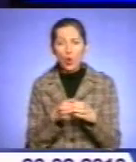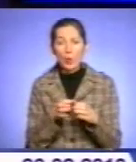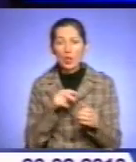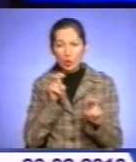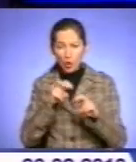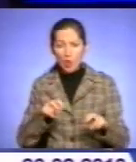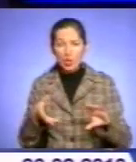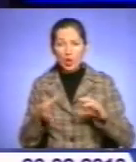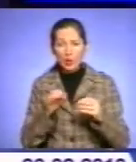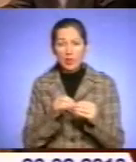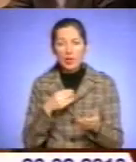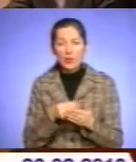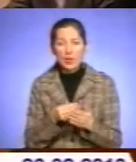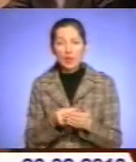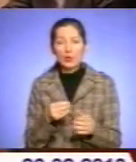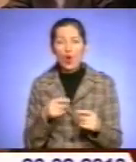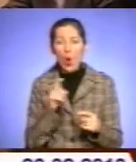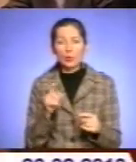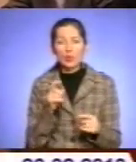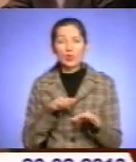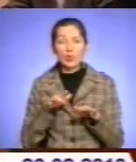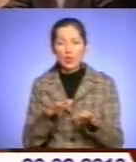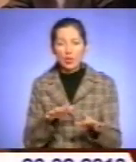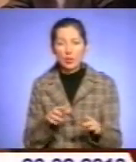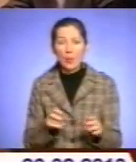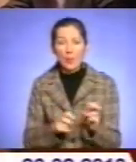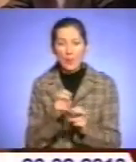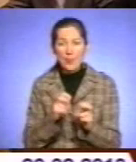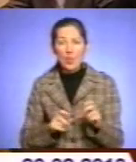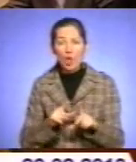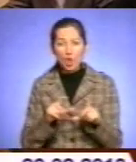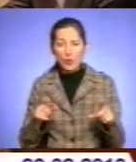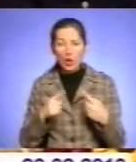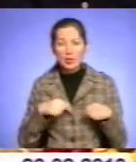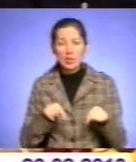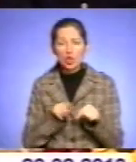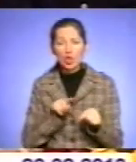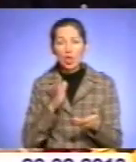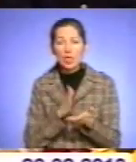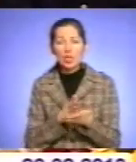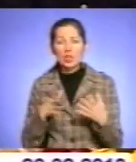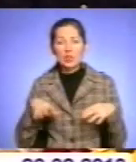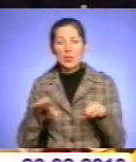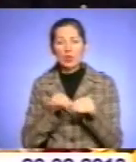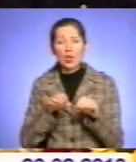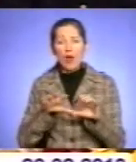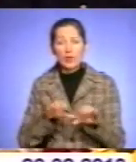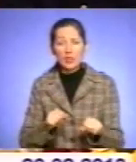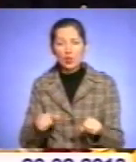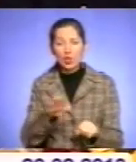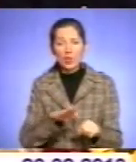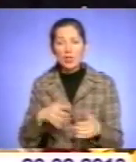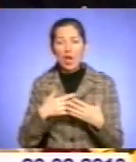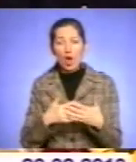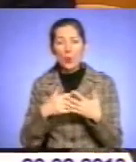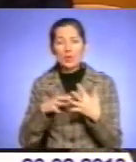розгляду результатів фінансово-господарської діяльності підприємств, установ, організацій, що належать до спільної власності територіальних громад, сіл,